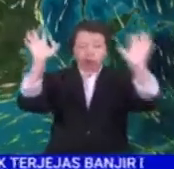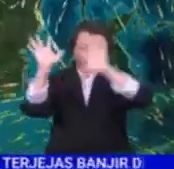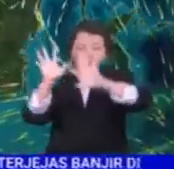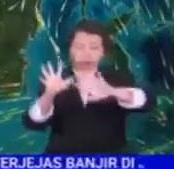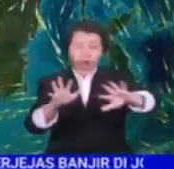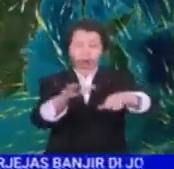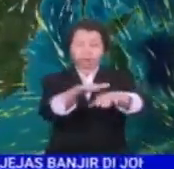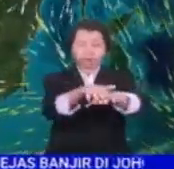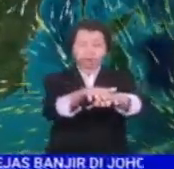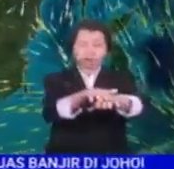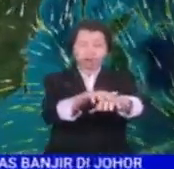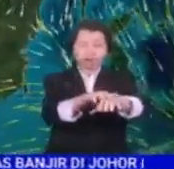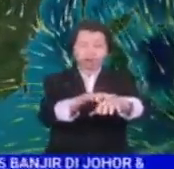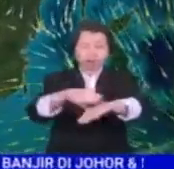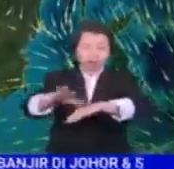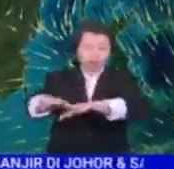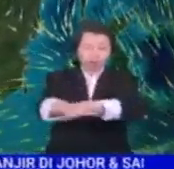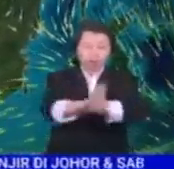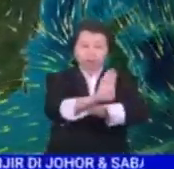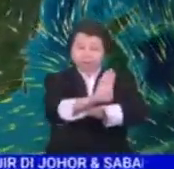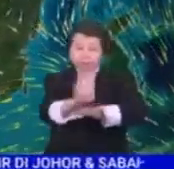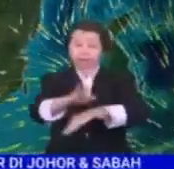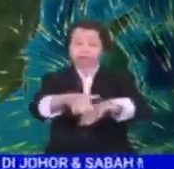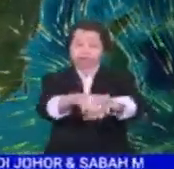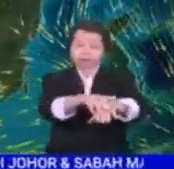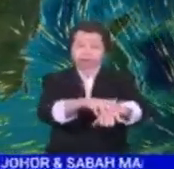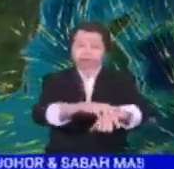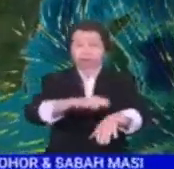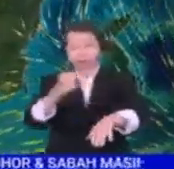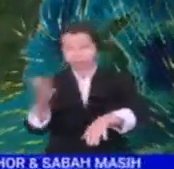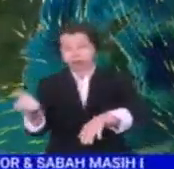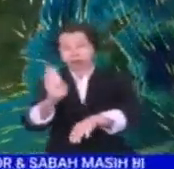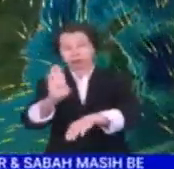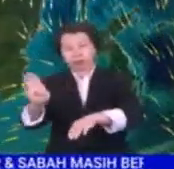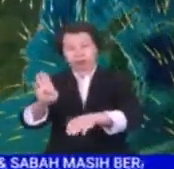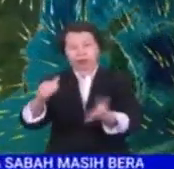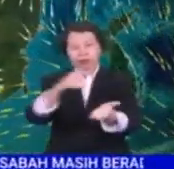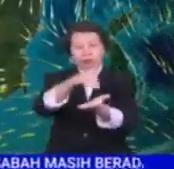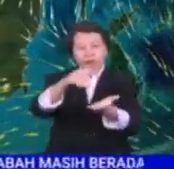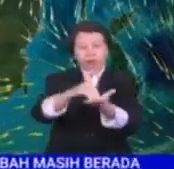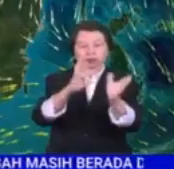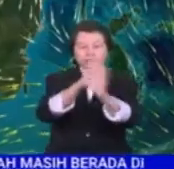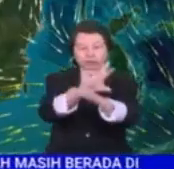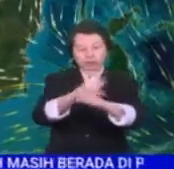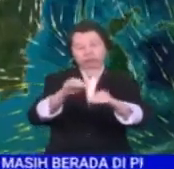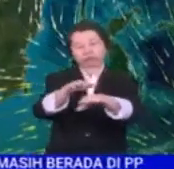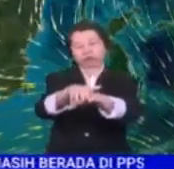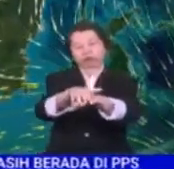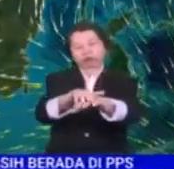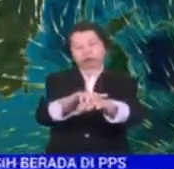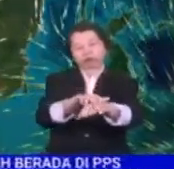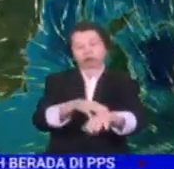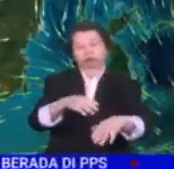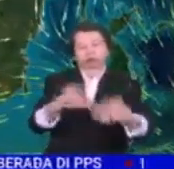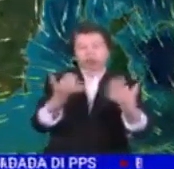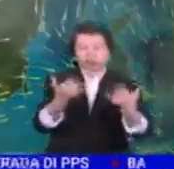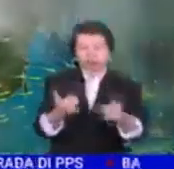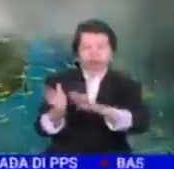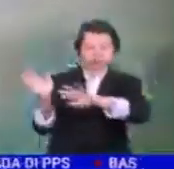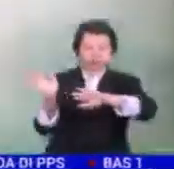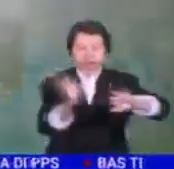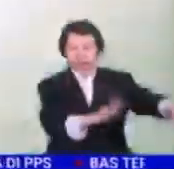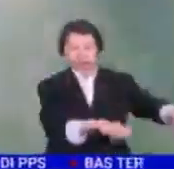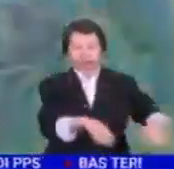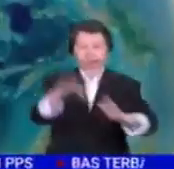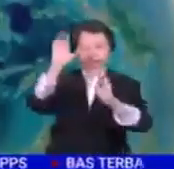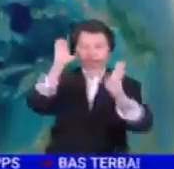sedikit lemah di sepanjang pantai barat Semenanjung dan juga di bahagian barat dan tengah Sarawak. Untuk laporan terperinci, kita beralih pula